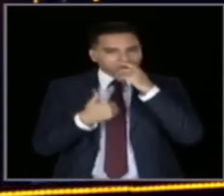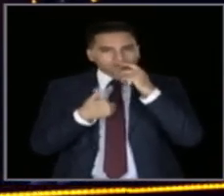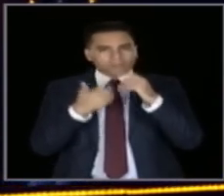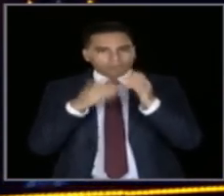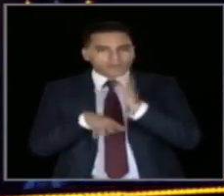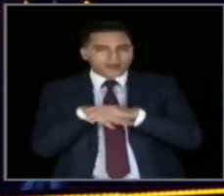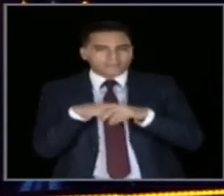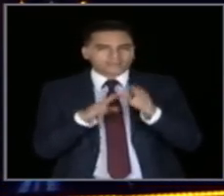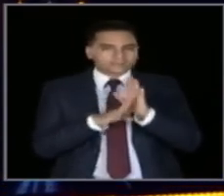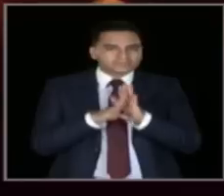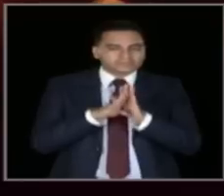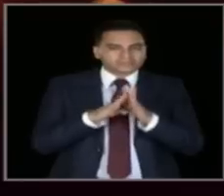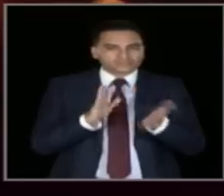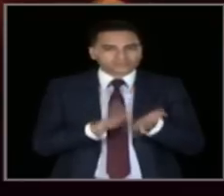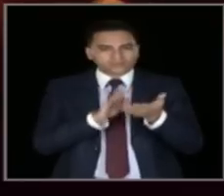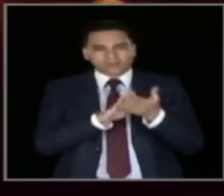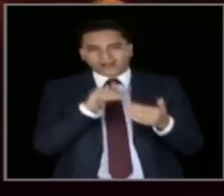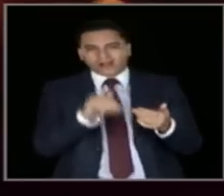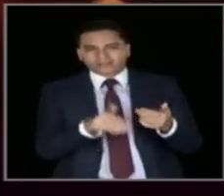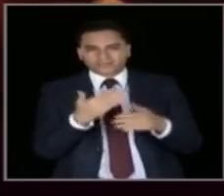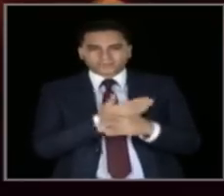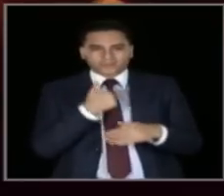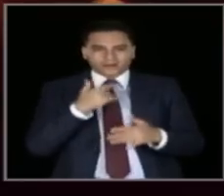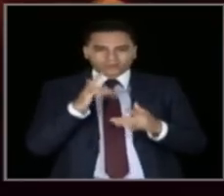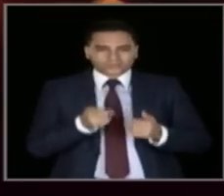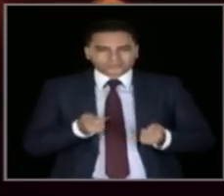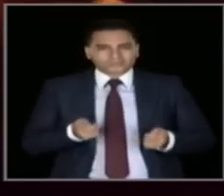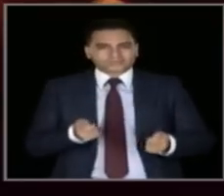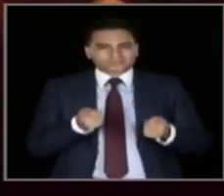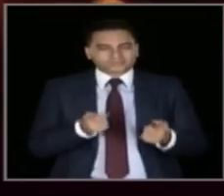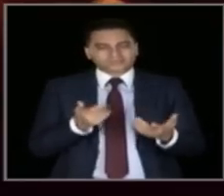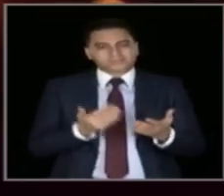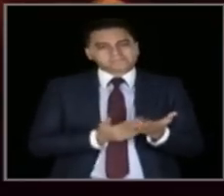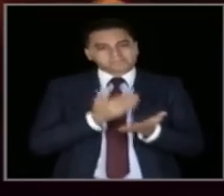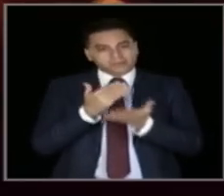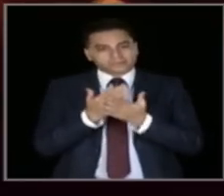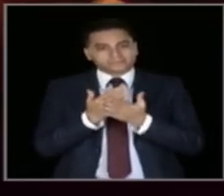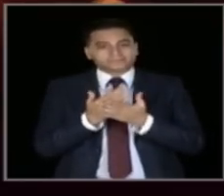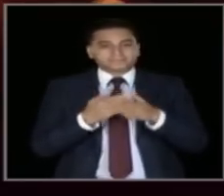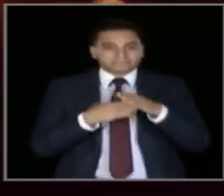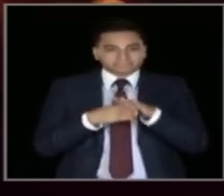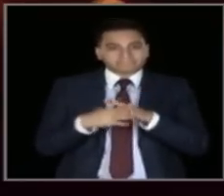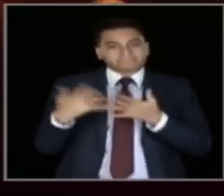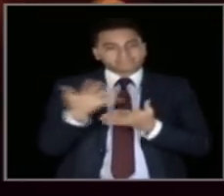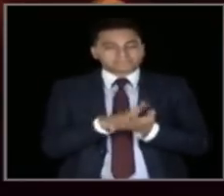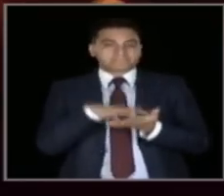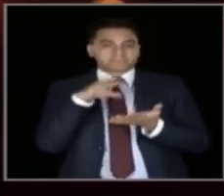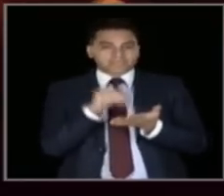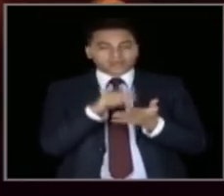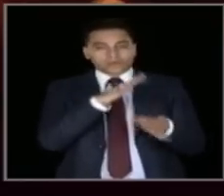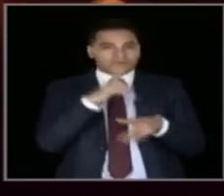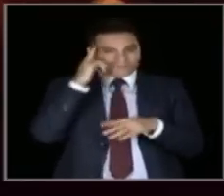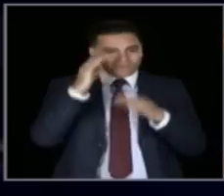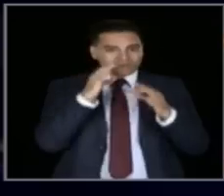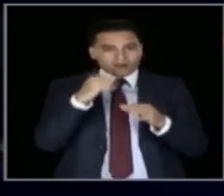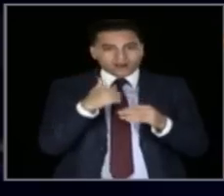ممكن انتج فيه او اكون حاجه من الناس الشاطره او الناس اللي كده يعني. فاما دخلت في البدايه كنت حاسس